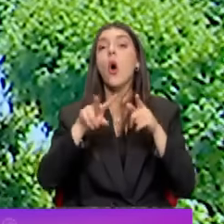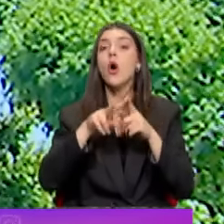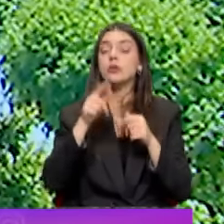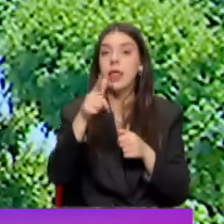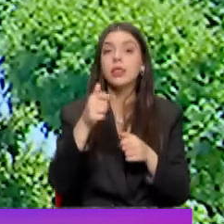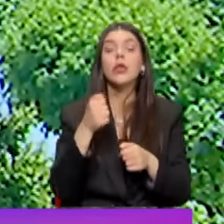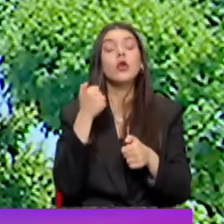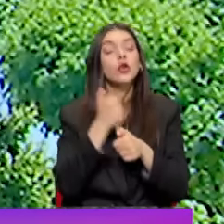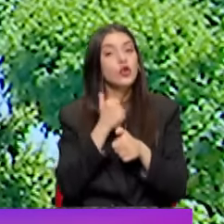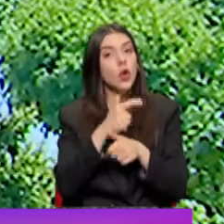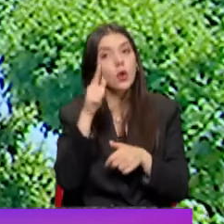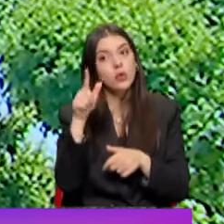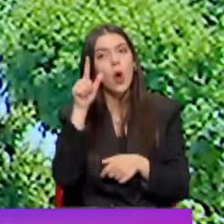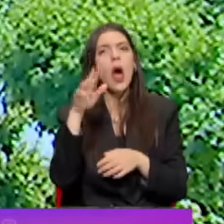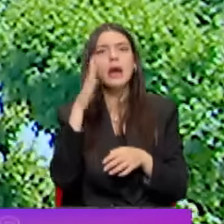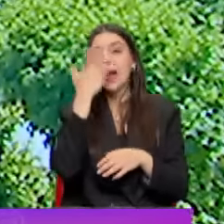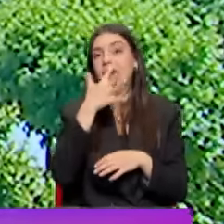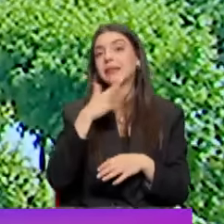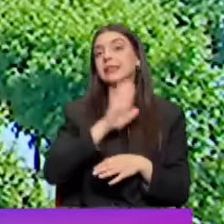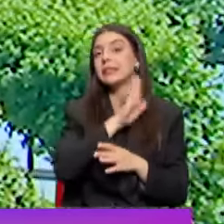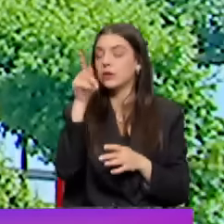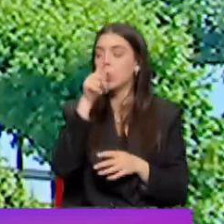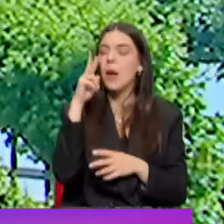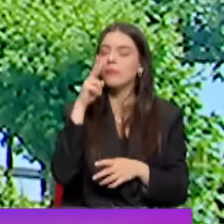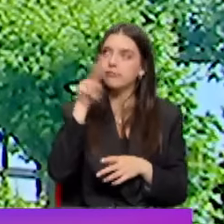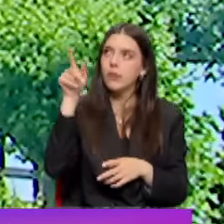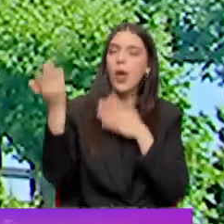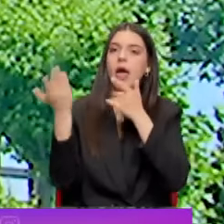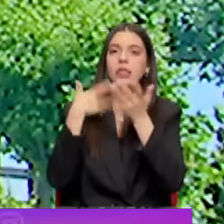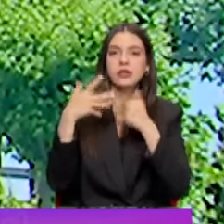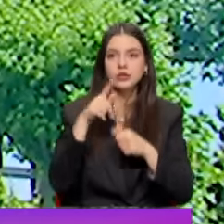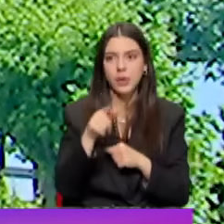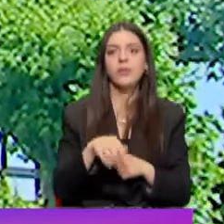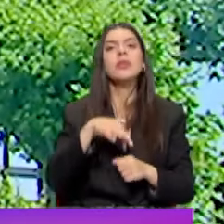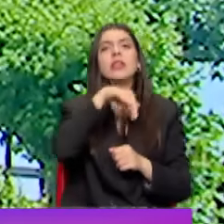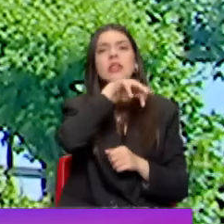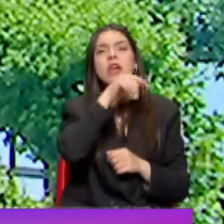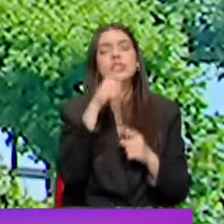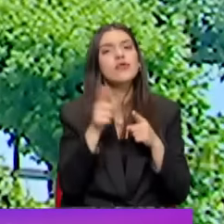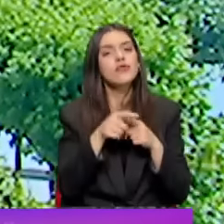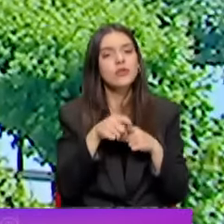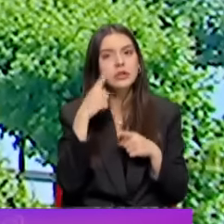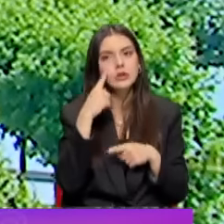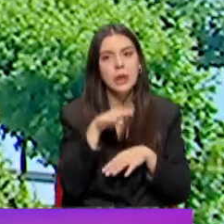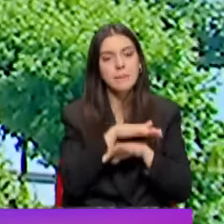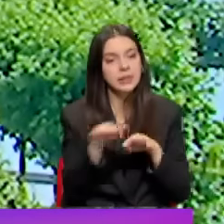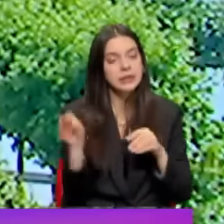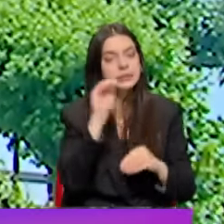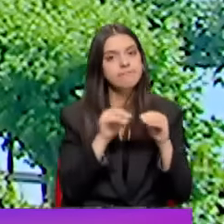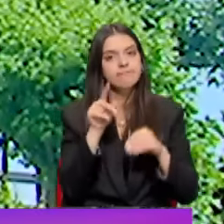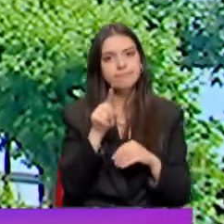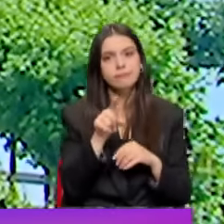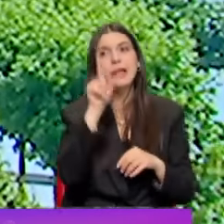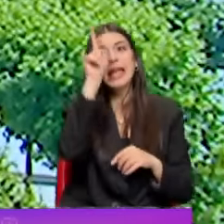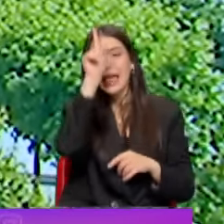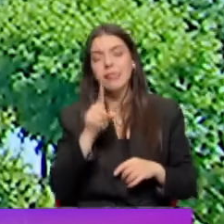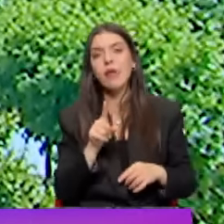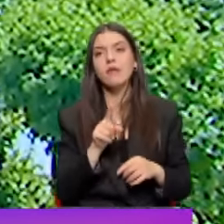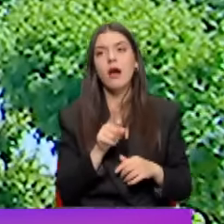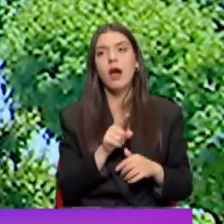bize oradaki izlenimlerini aktaracak Bir de Ozan Gündoğdu la yaşlanan nüfusu masaya yatıracağız Aslında bu ilk defa